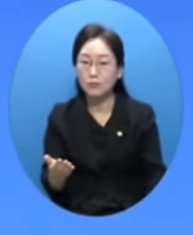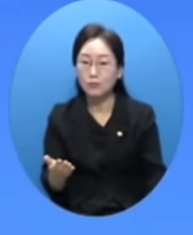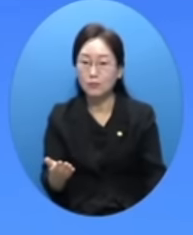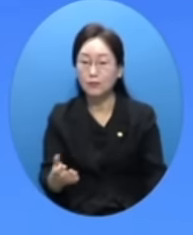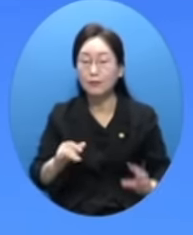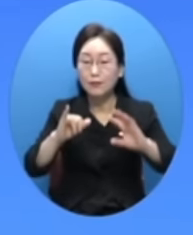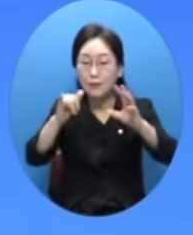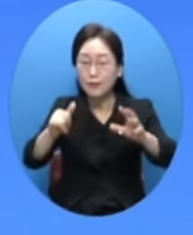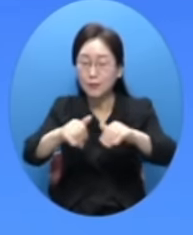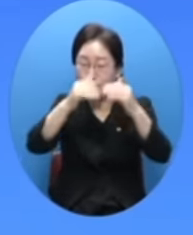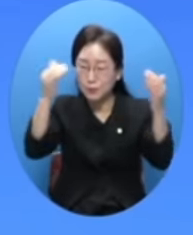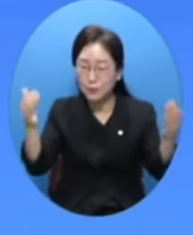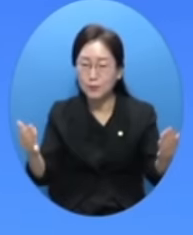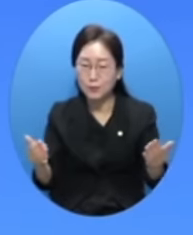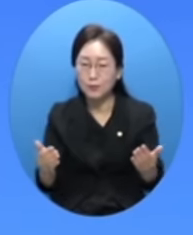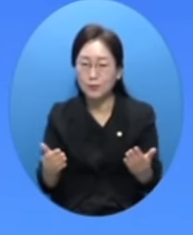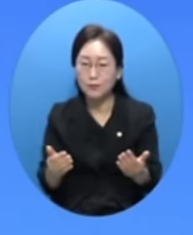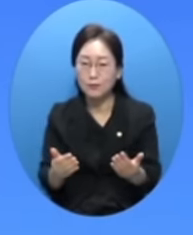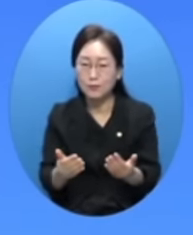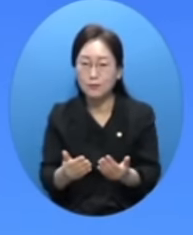세상의 모든